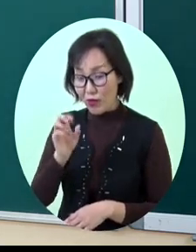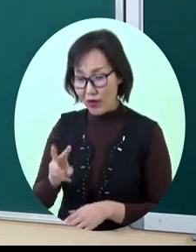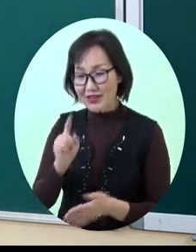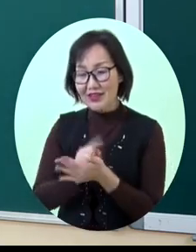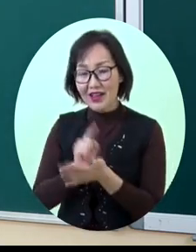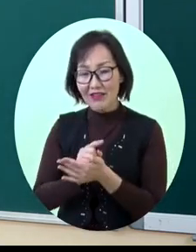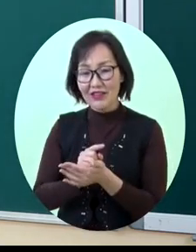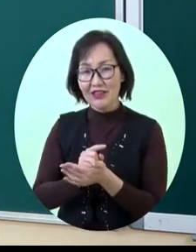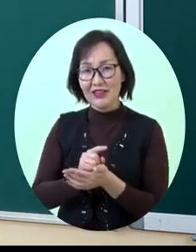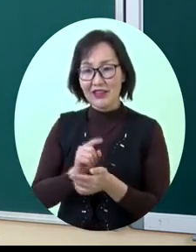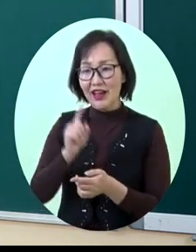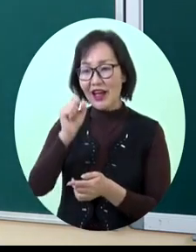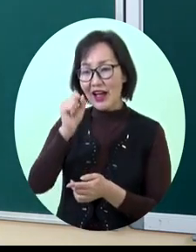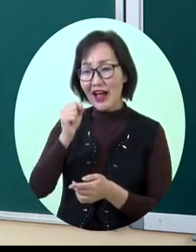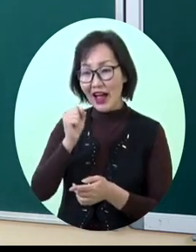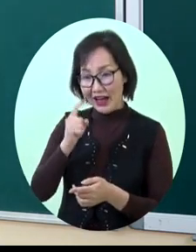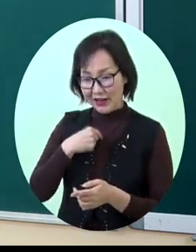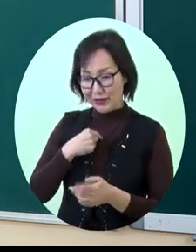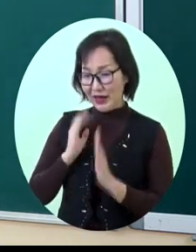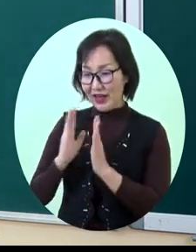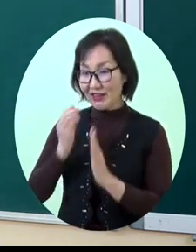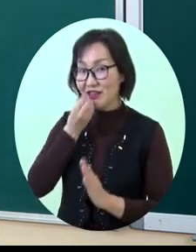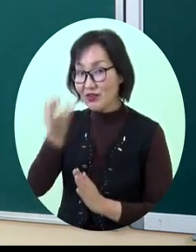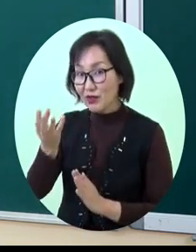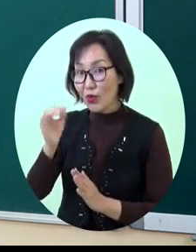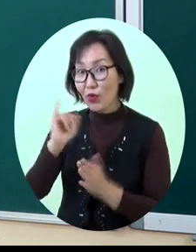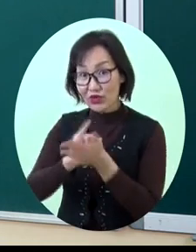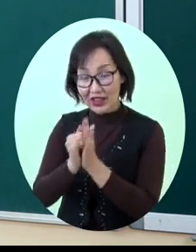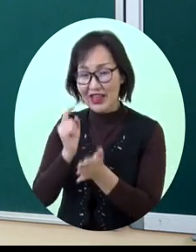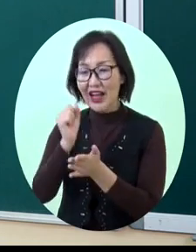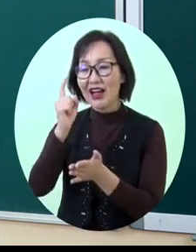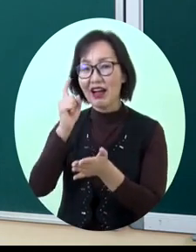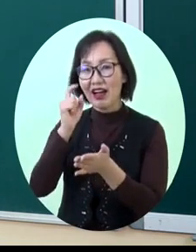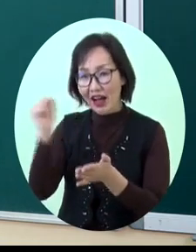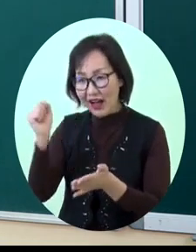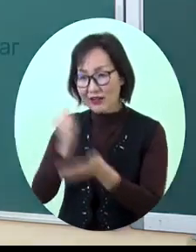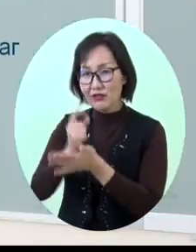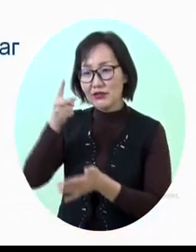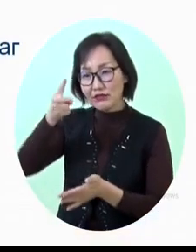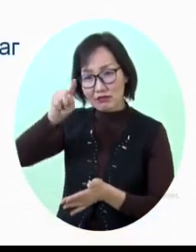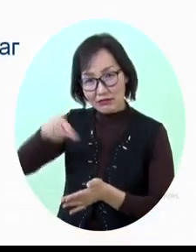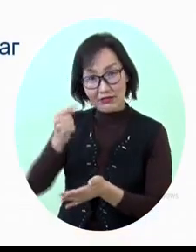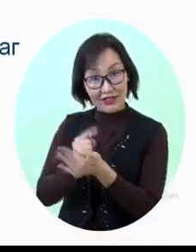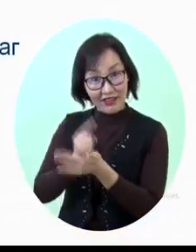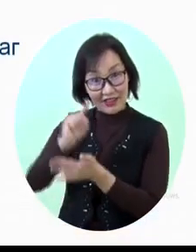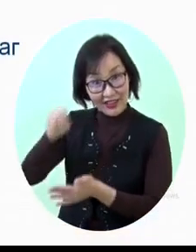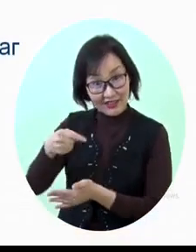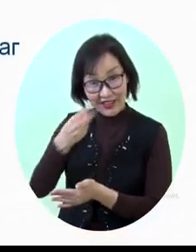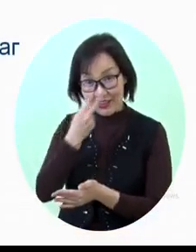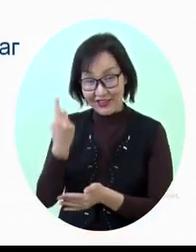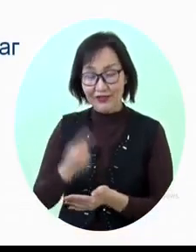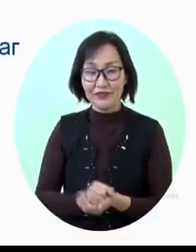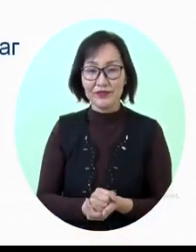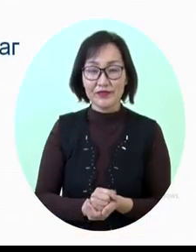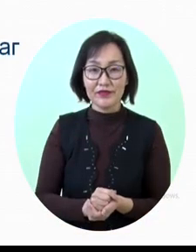дараа асуултын тэмдэг. Тэгвэл бат ахтай хандаж ахаа гэсэн учраас тасдал тавьсан байна. За, багш нь их